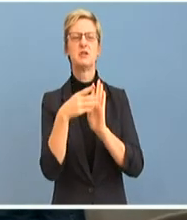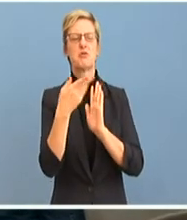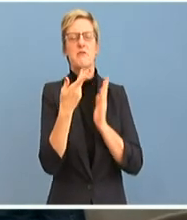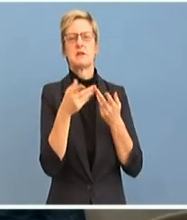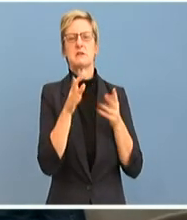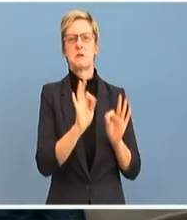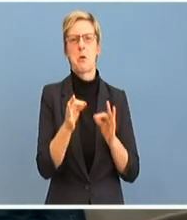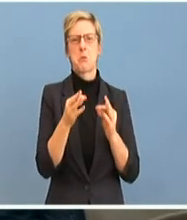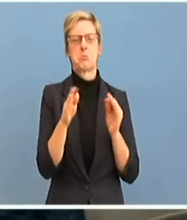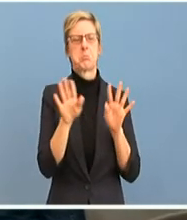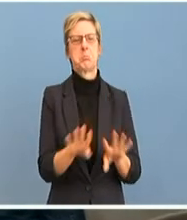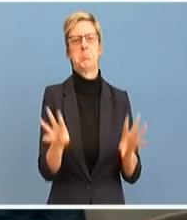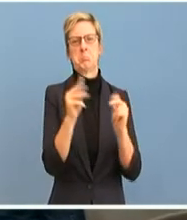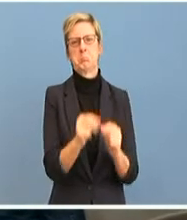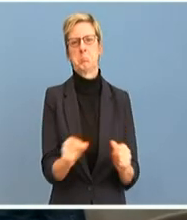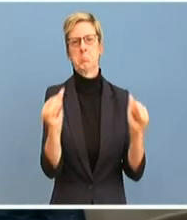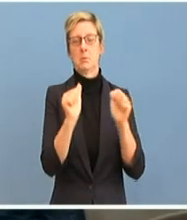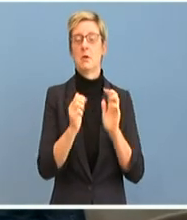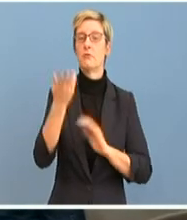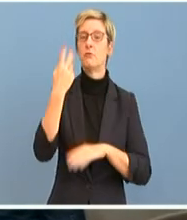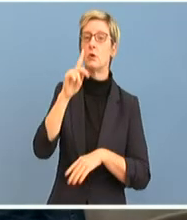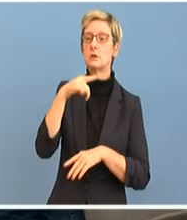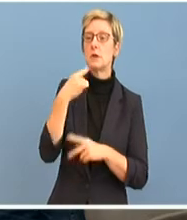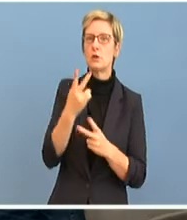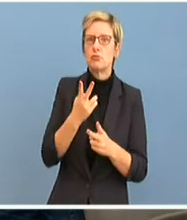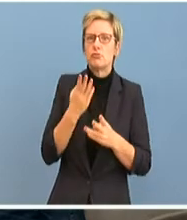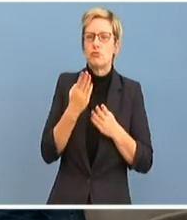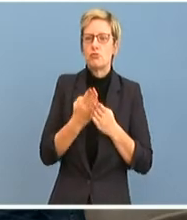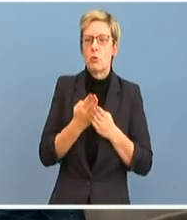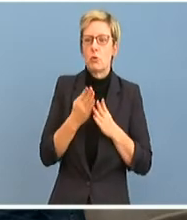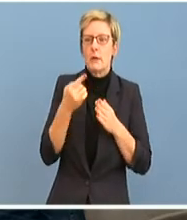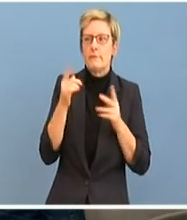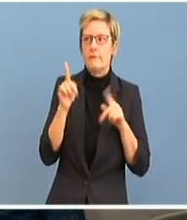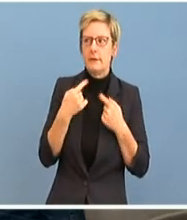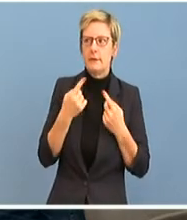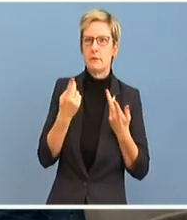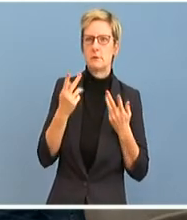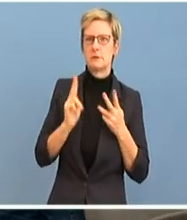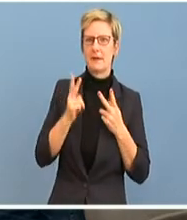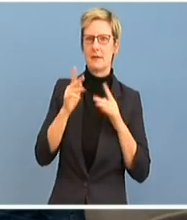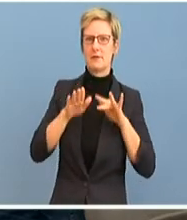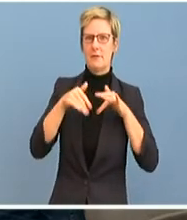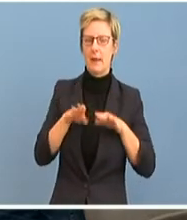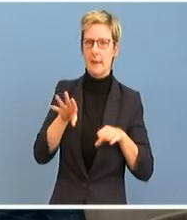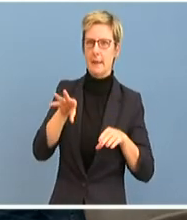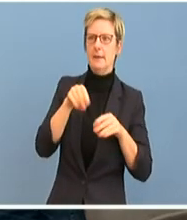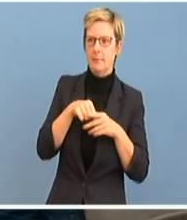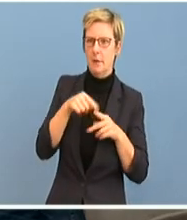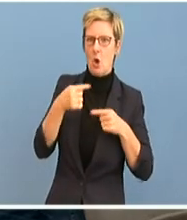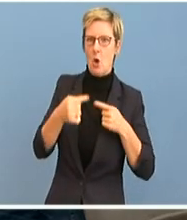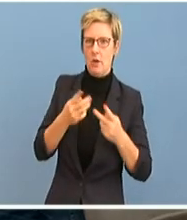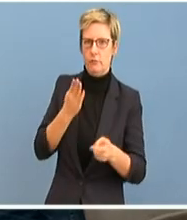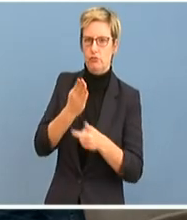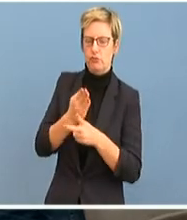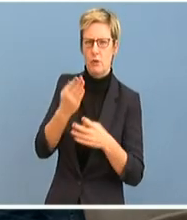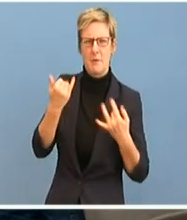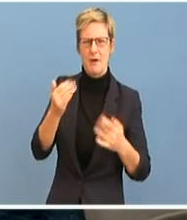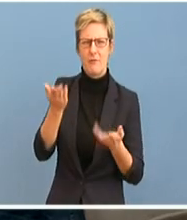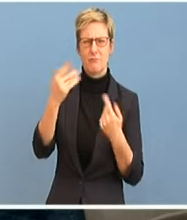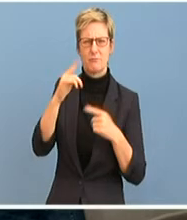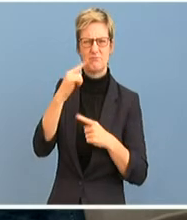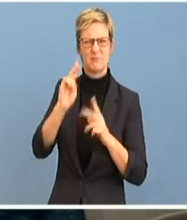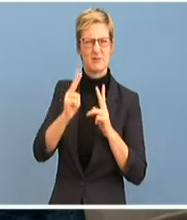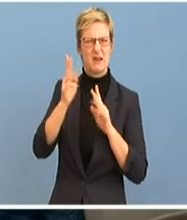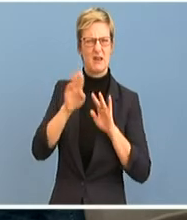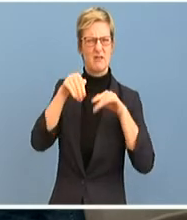Vorhin haben Sie gesagt, wir sind drin in der zweiten Welle. Wie definieren Sie sie jetzt? Worauf stützen Sie sich jetzt, wenn Sie den Begriff